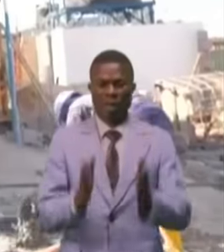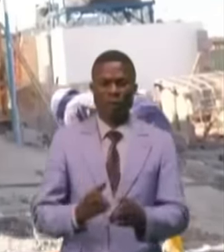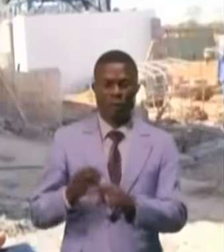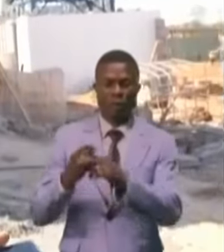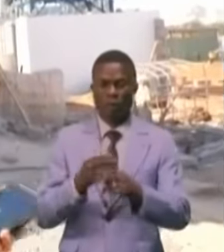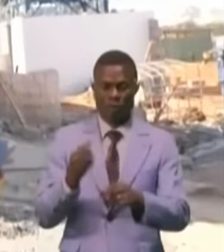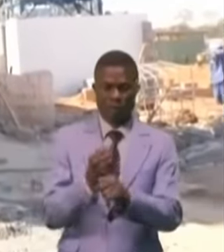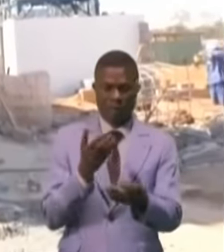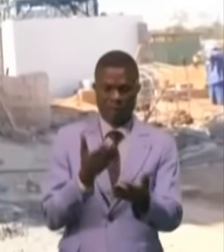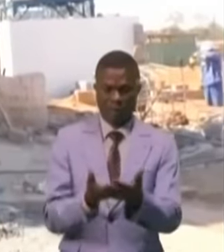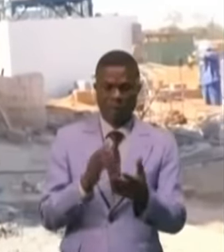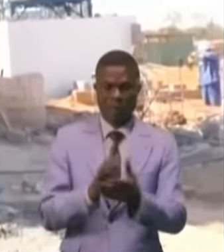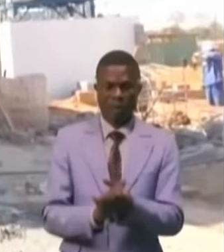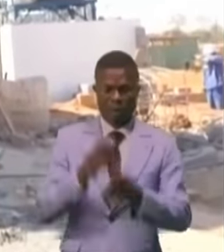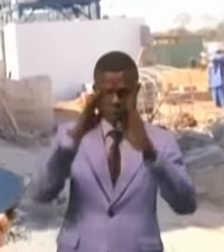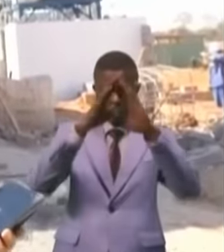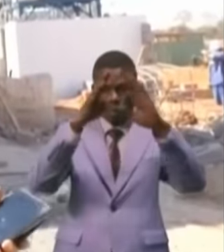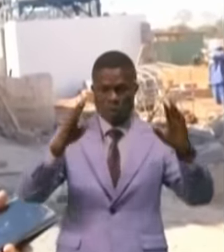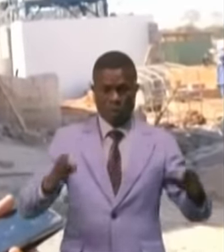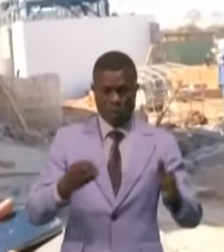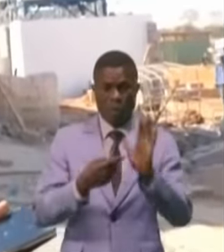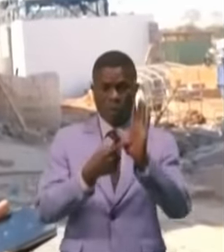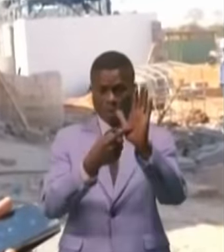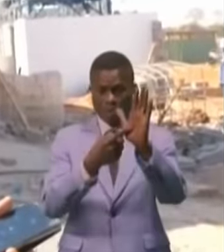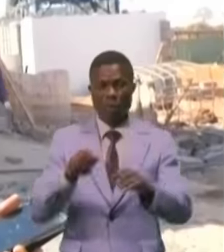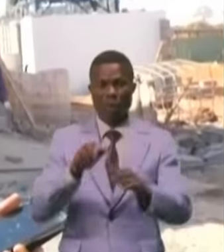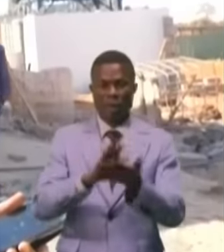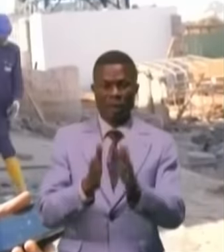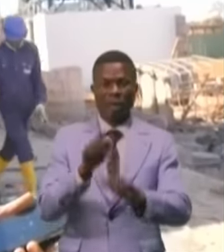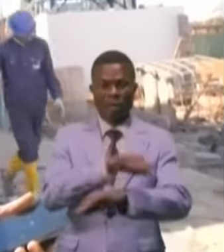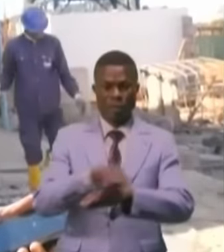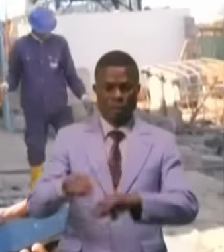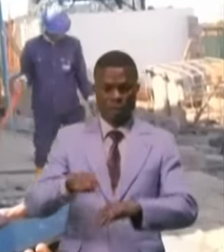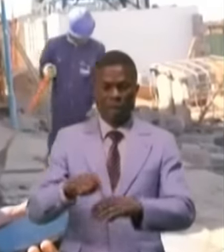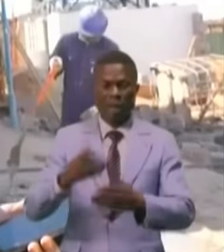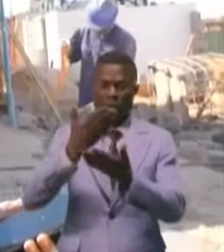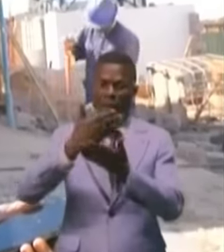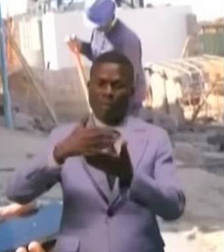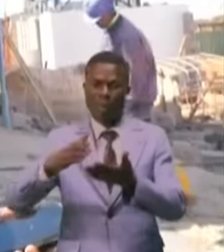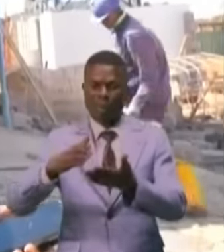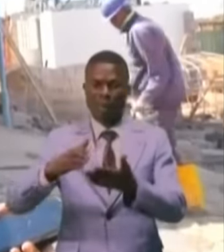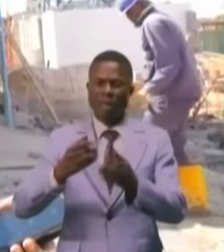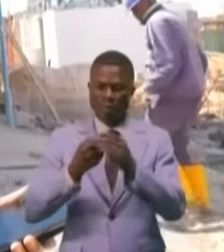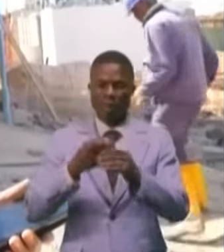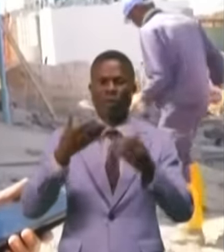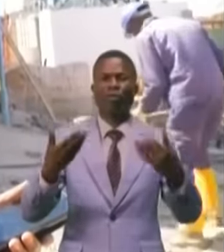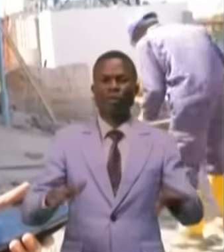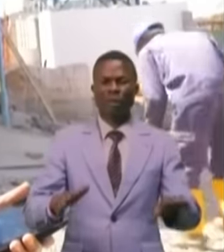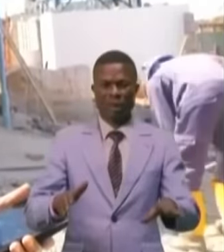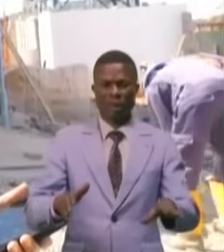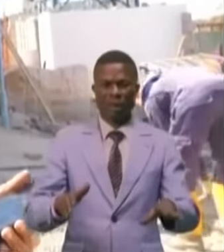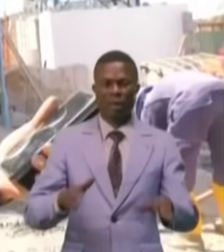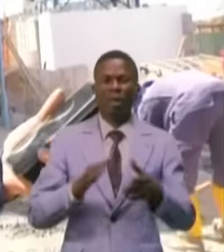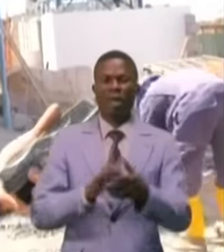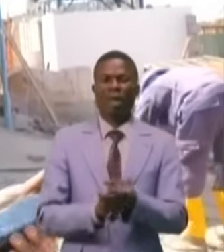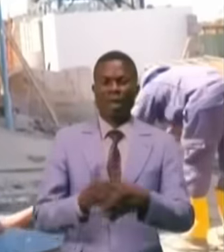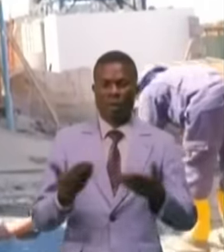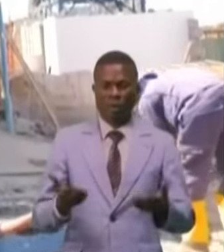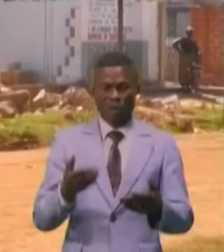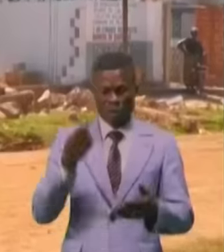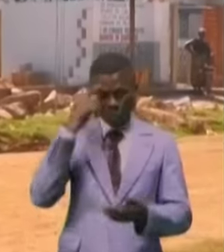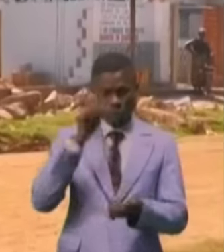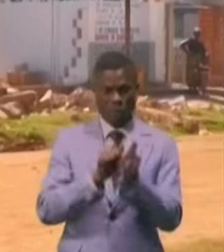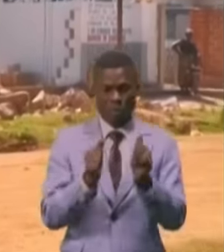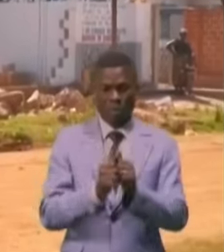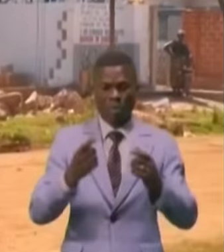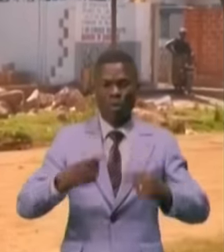travaux. Pour le bâtiment que vous voyez là, qui est les bureaux, nous sommes à l'étape des finitions. À ce qui concerne la